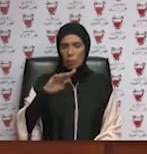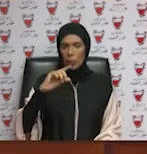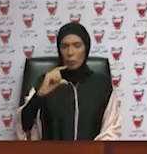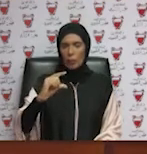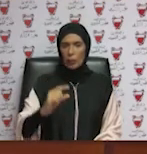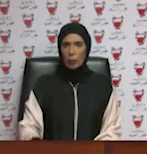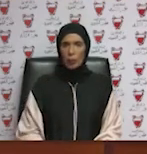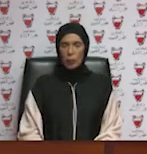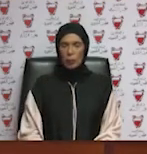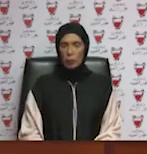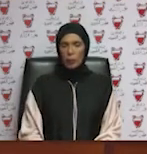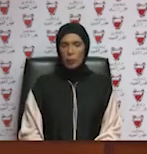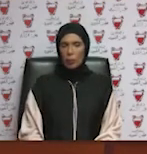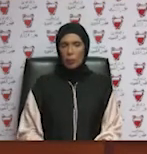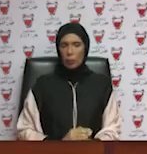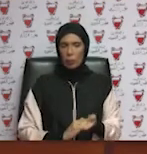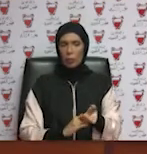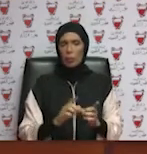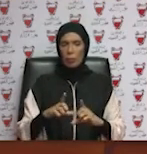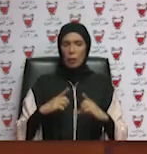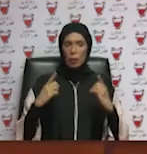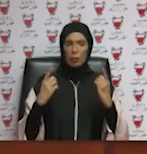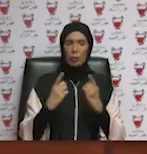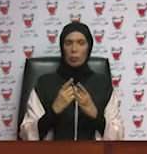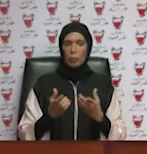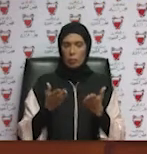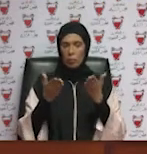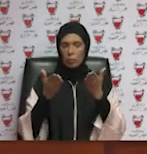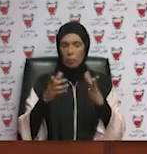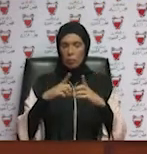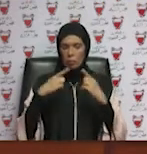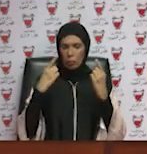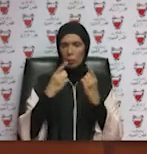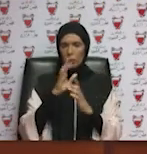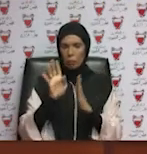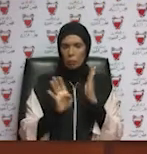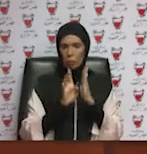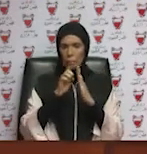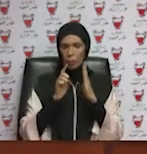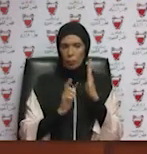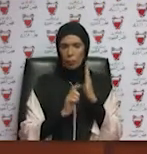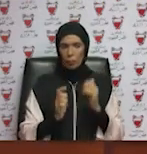حسن. اختار المجلس بحالته لجنة الخدمات ما اختار لجنة الشؤون التشريعية والقانونية.